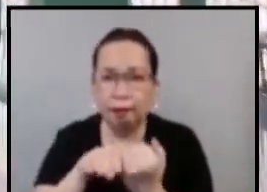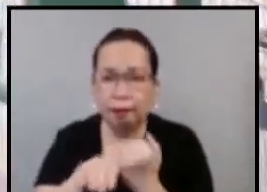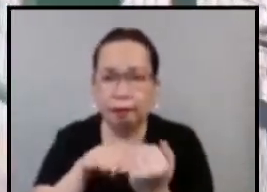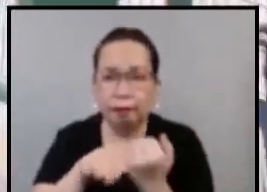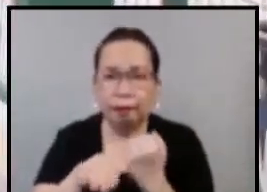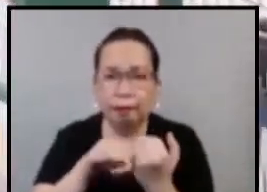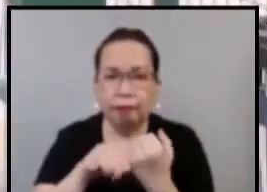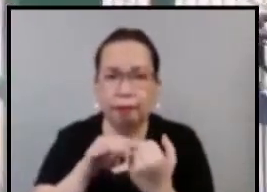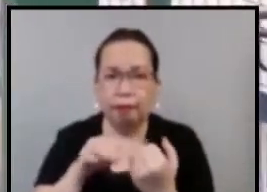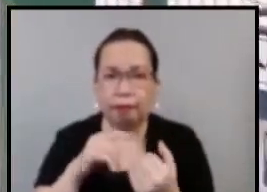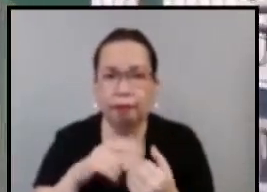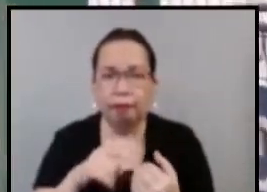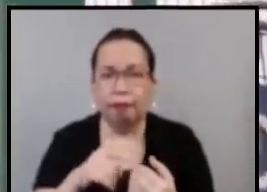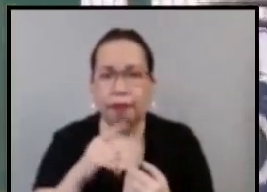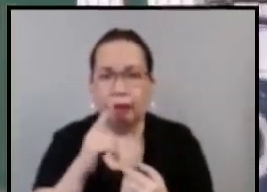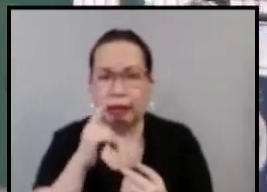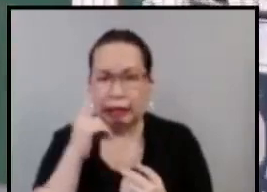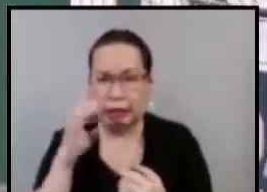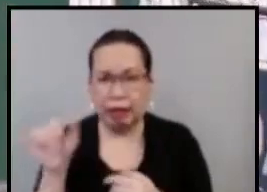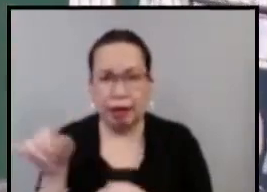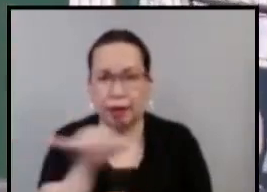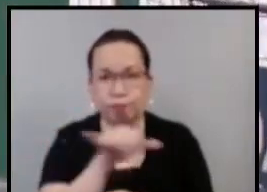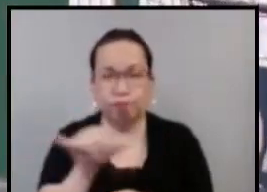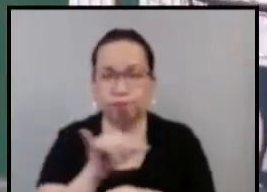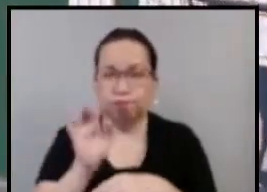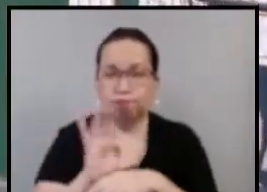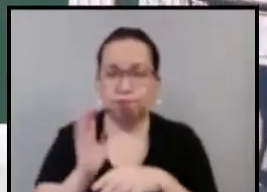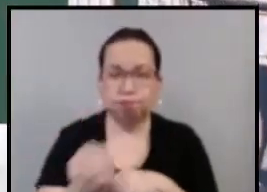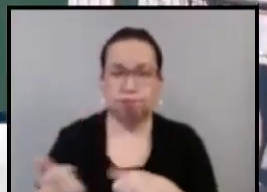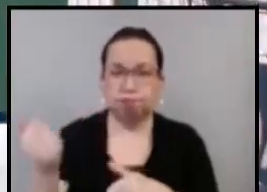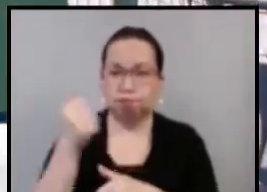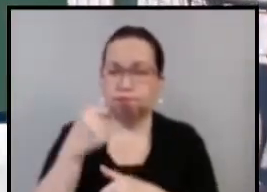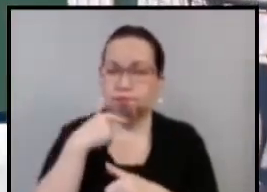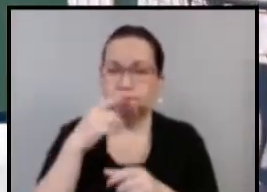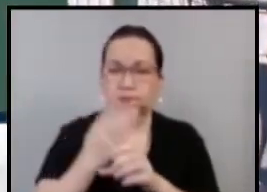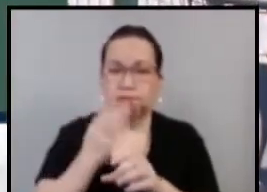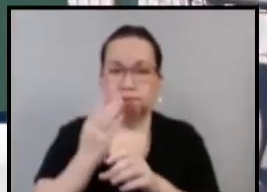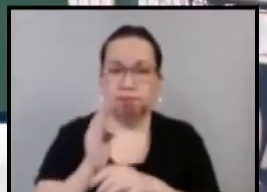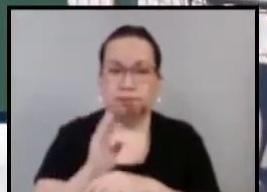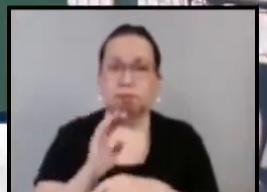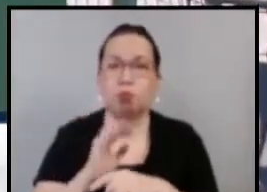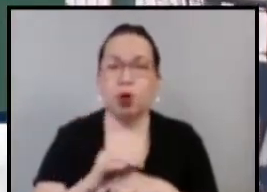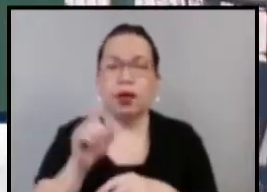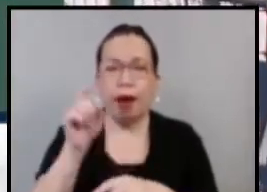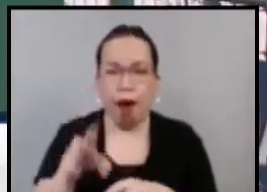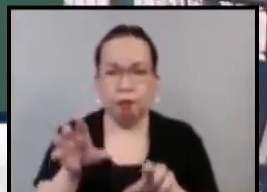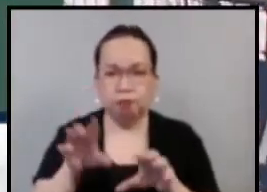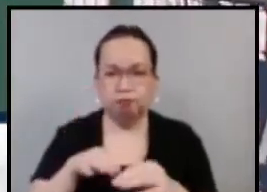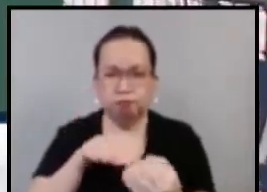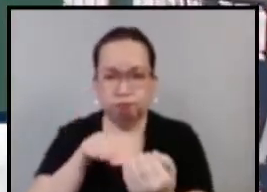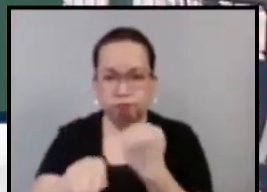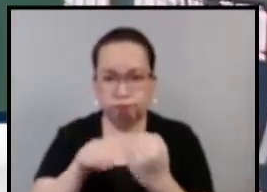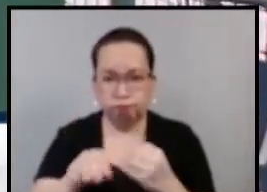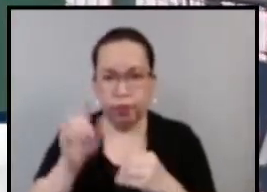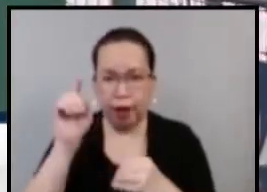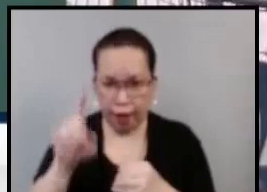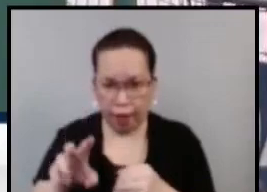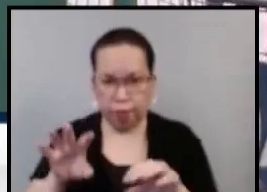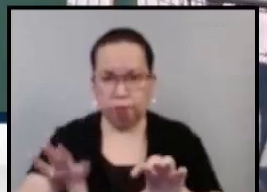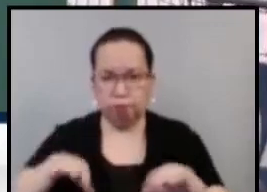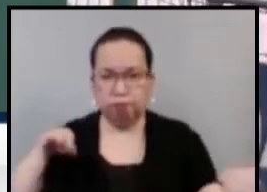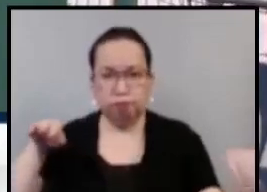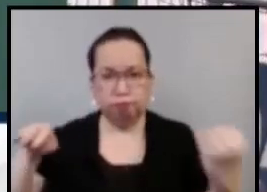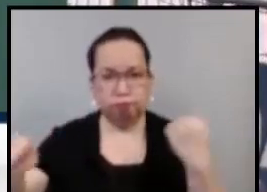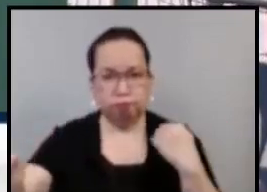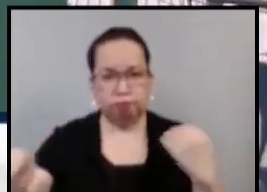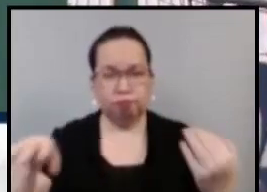lamang yung kanilang operator. Ayon sa mga city bus operator, po pwedeng hatiin yung mga city bus. Yung mga mananatili dito sa EDSA